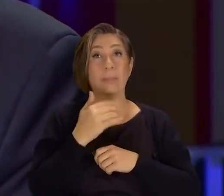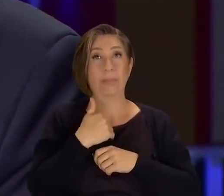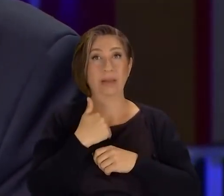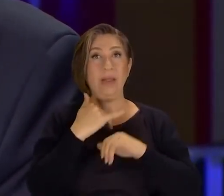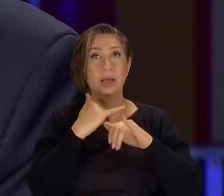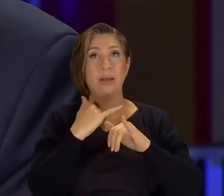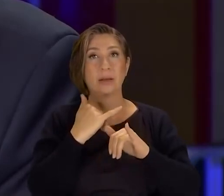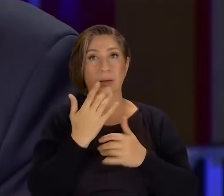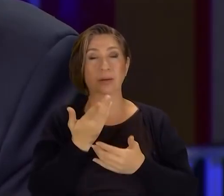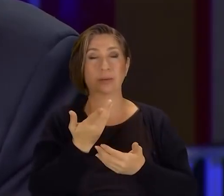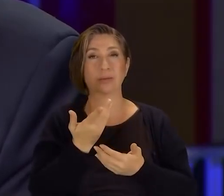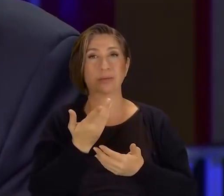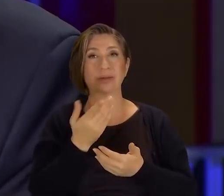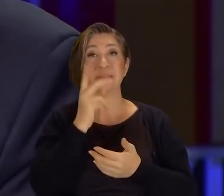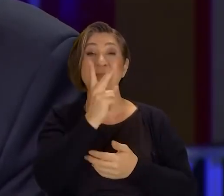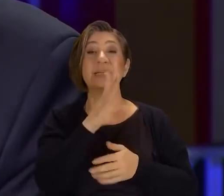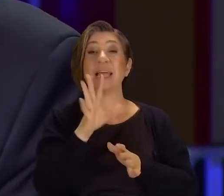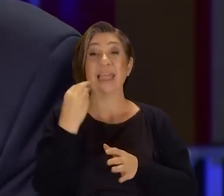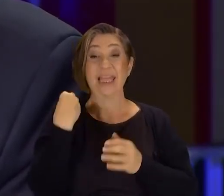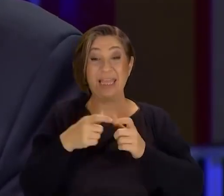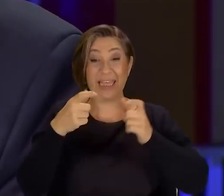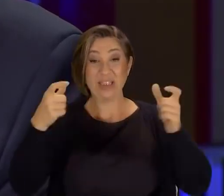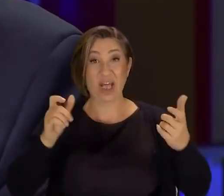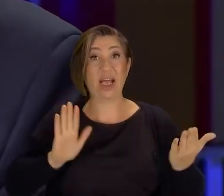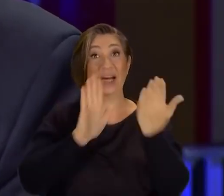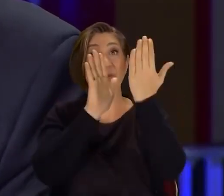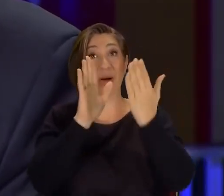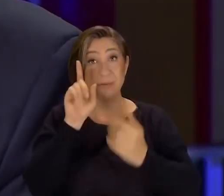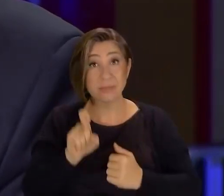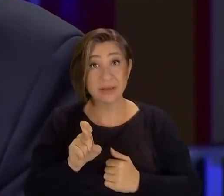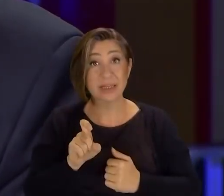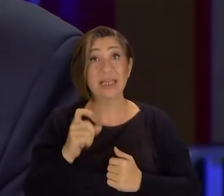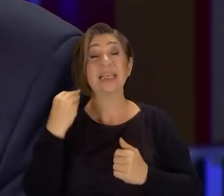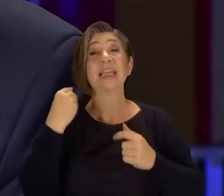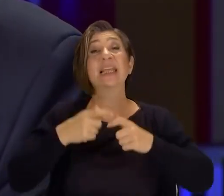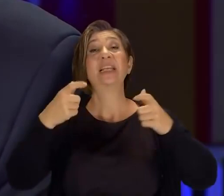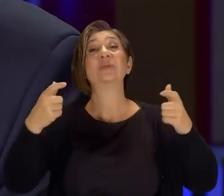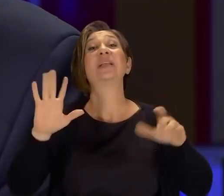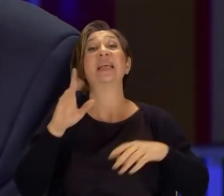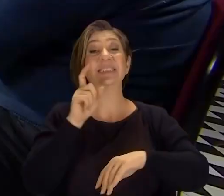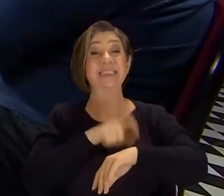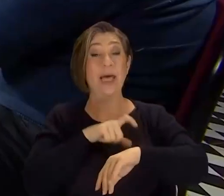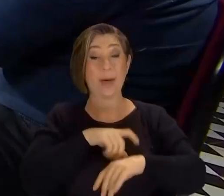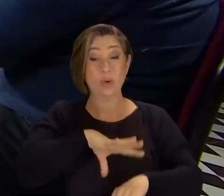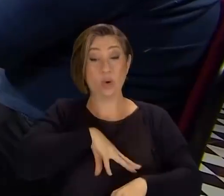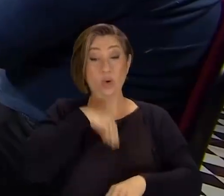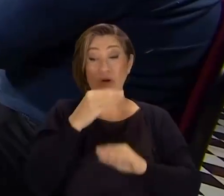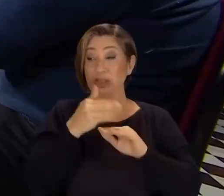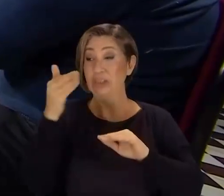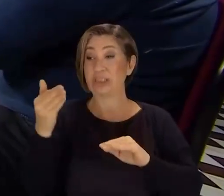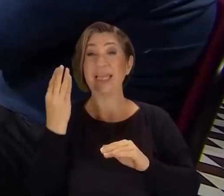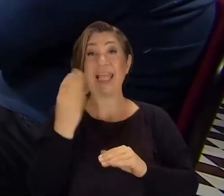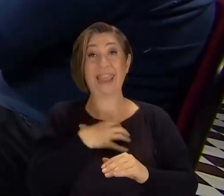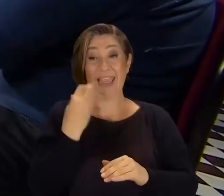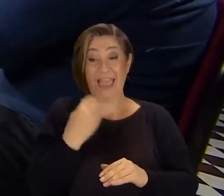var Ben dedim belki de var aynı şey ya yeni gelişmelere Karşı durmak mı yeni gelişmelere değil yani zaman ruhun dışında